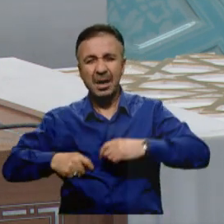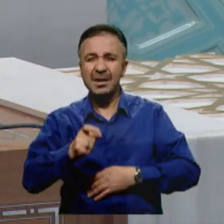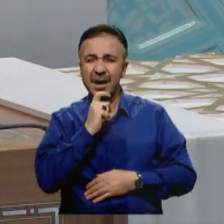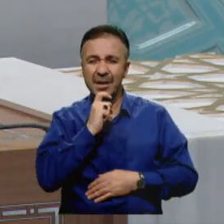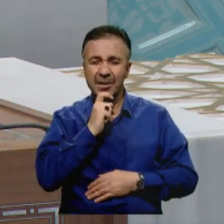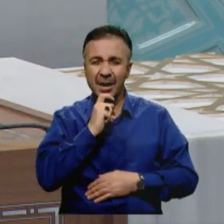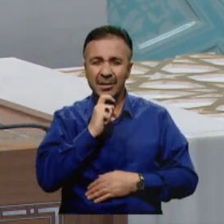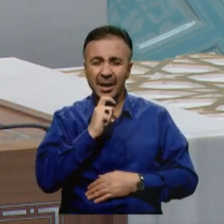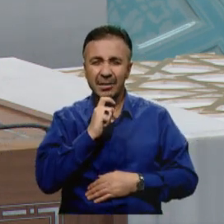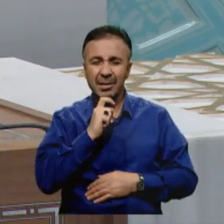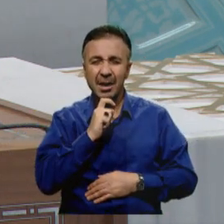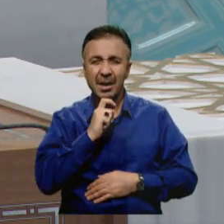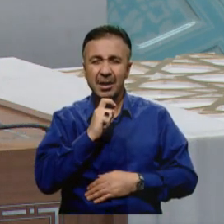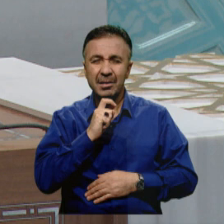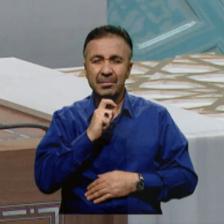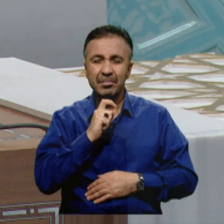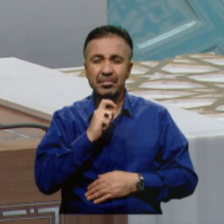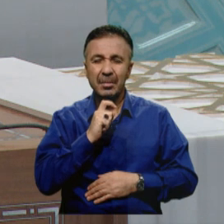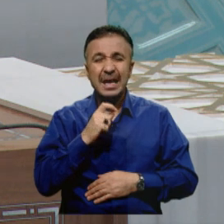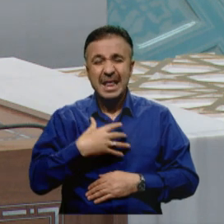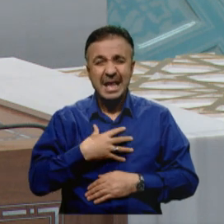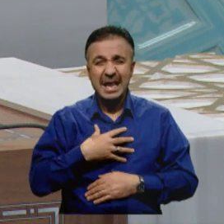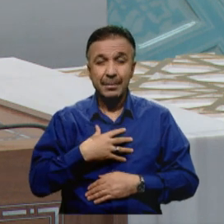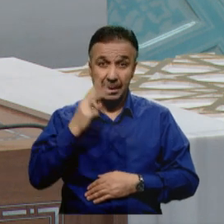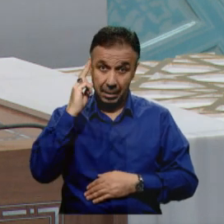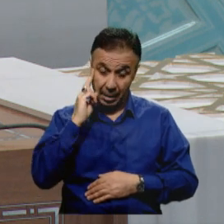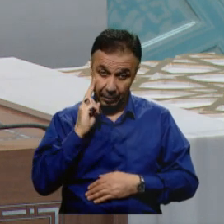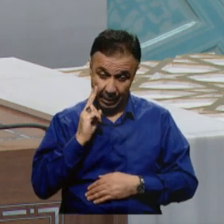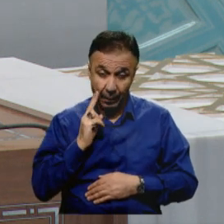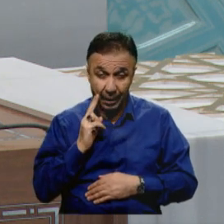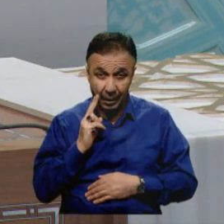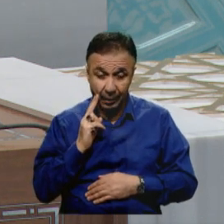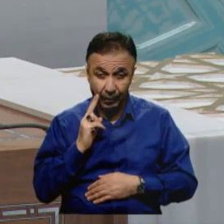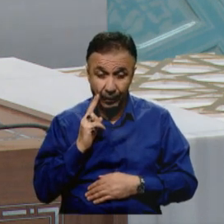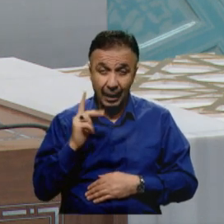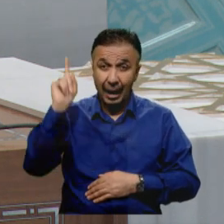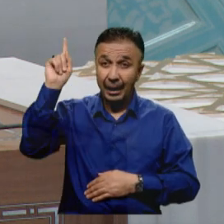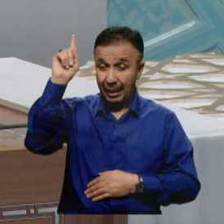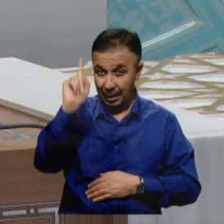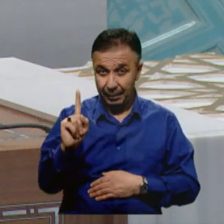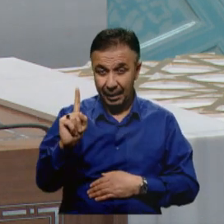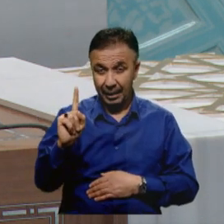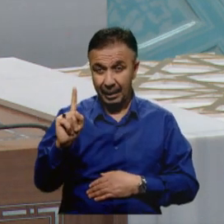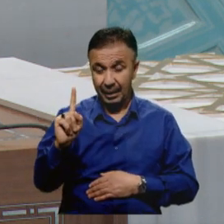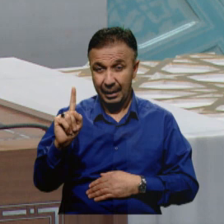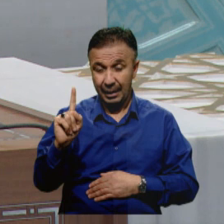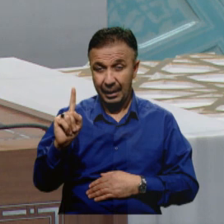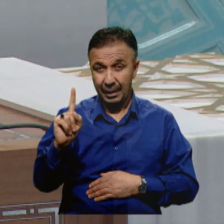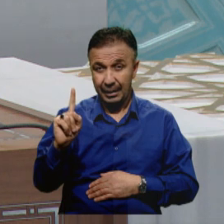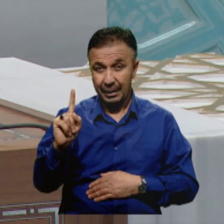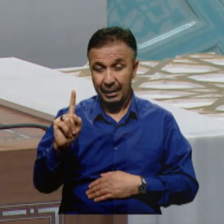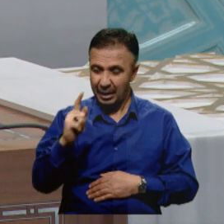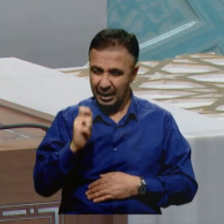batıl anlayışlardan, hurafelerden dinimizi arındırmak, tevhide esas almak ve